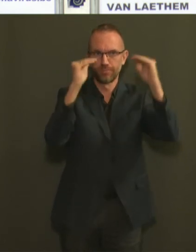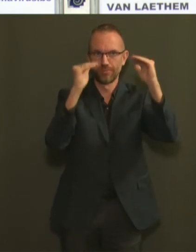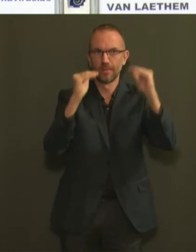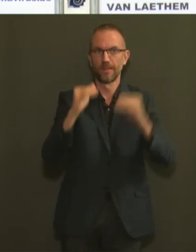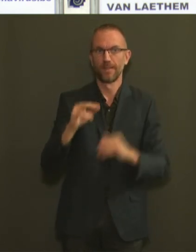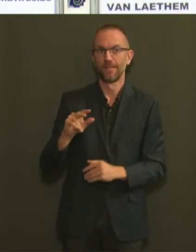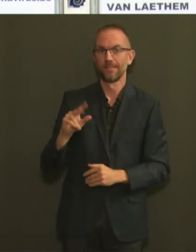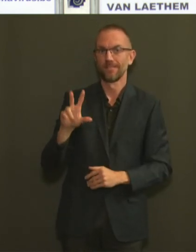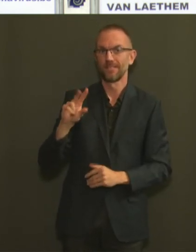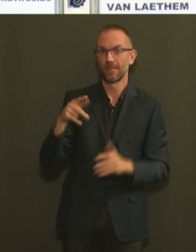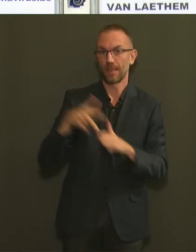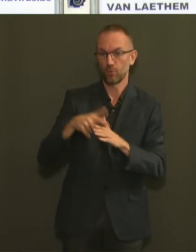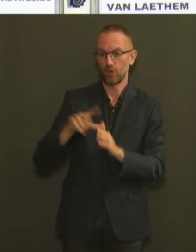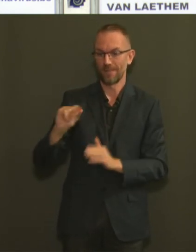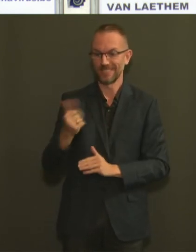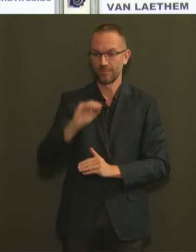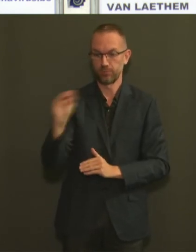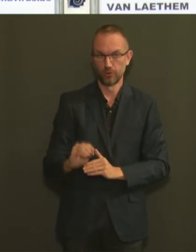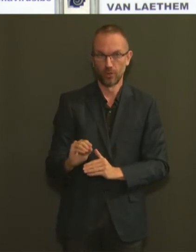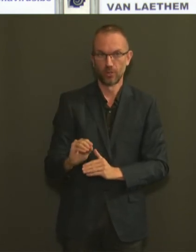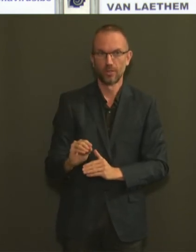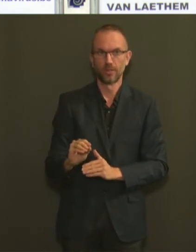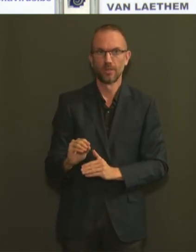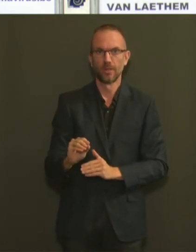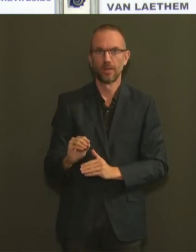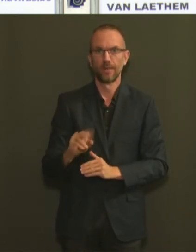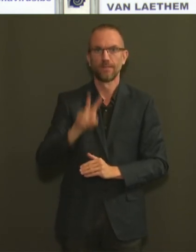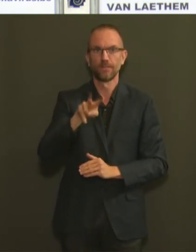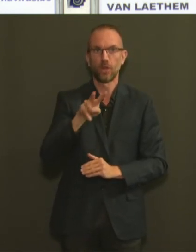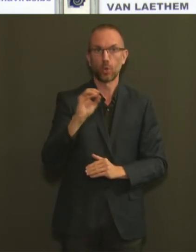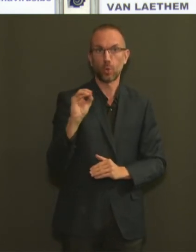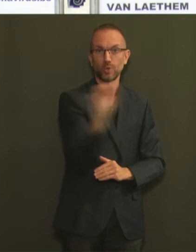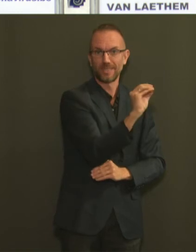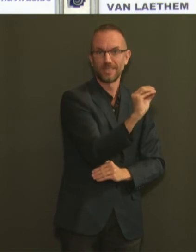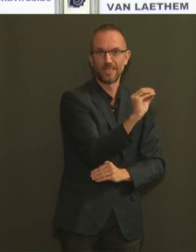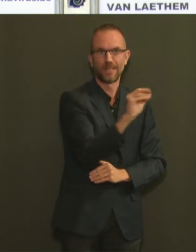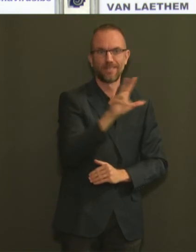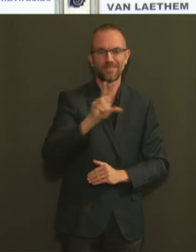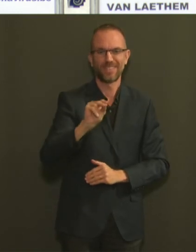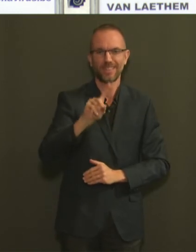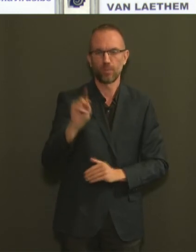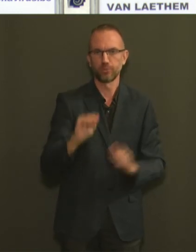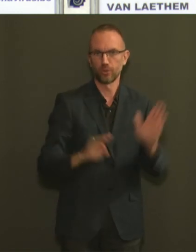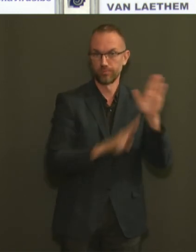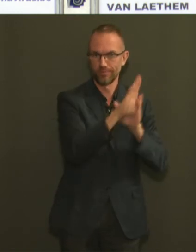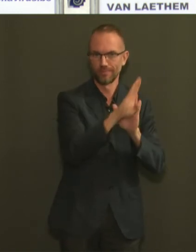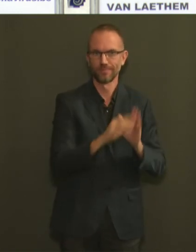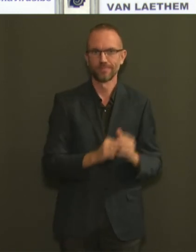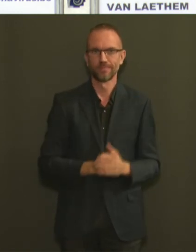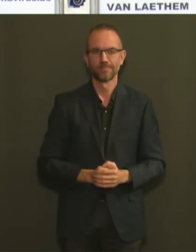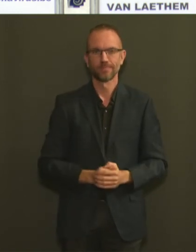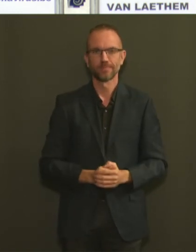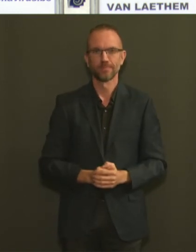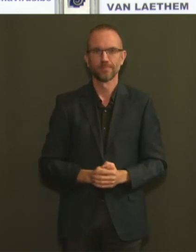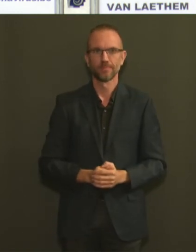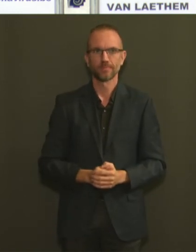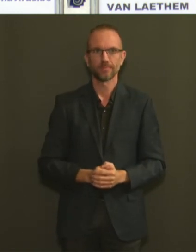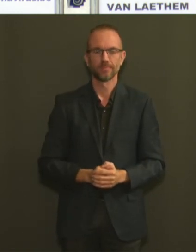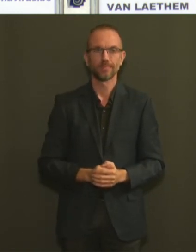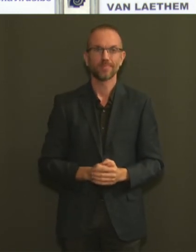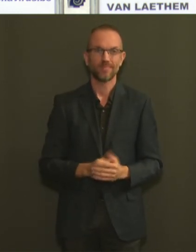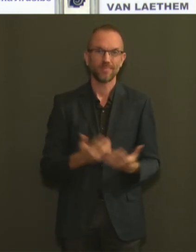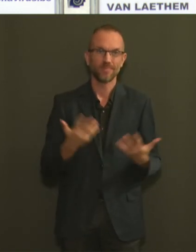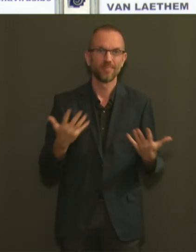et en flandre occidentale avec 21% on a un quasi statu quo ou une très discrète